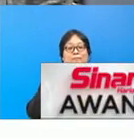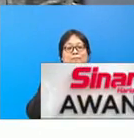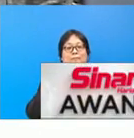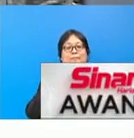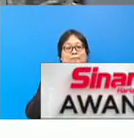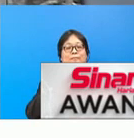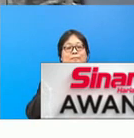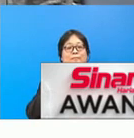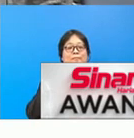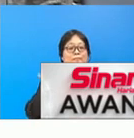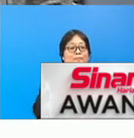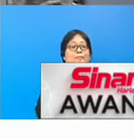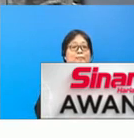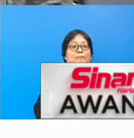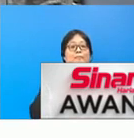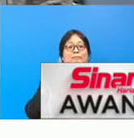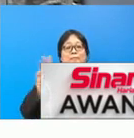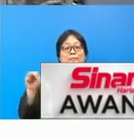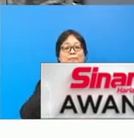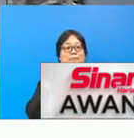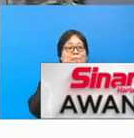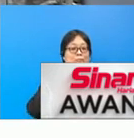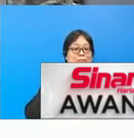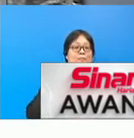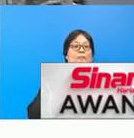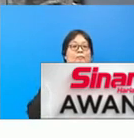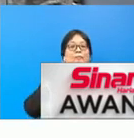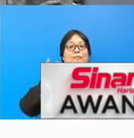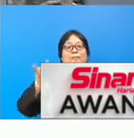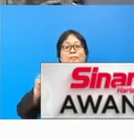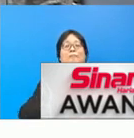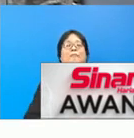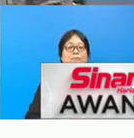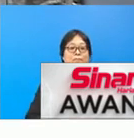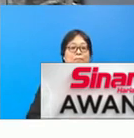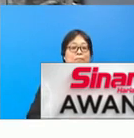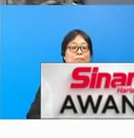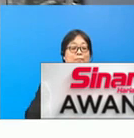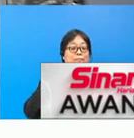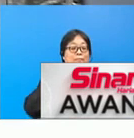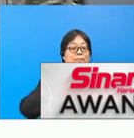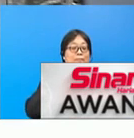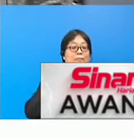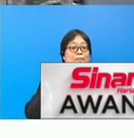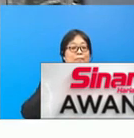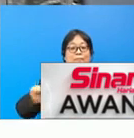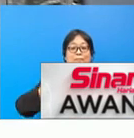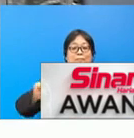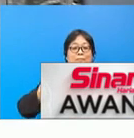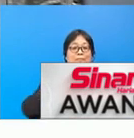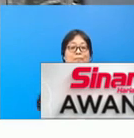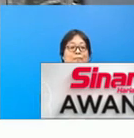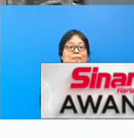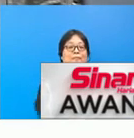di bawah Kementerian Kesihatan, Universiti Melaya dan UiTM. Kajian ini diselaraskan oleh Clinical